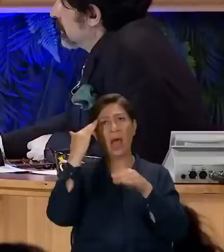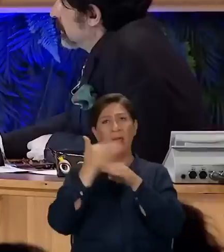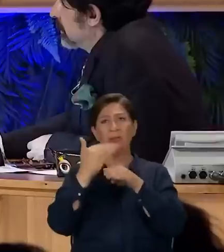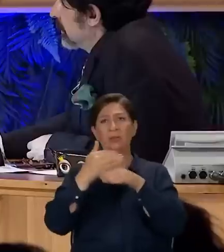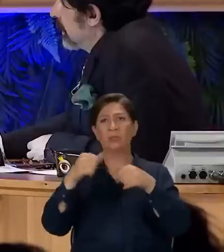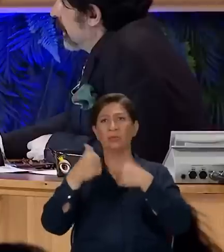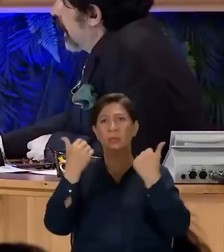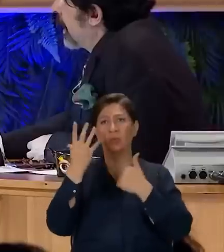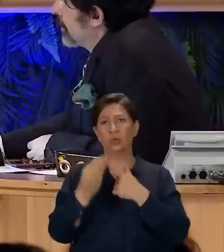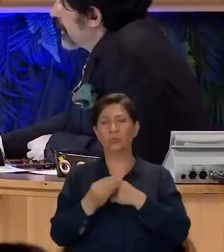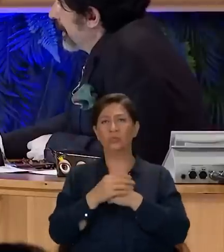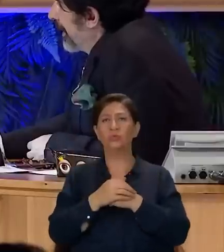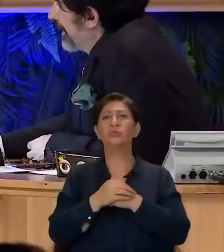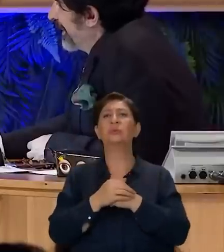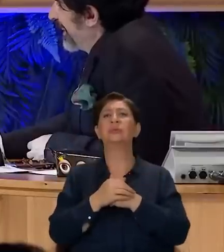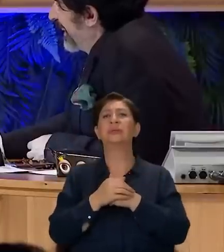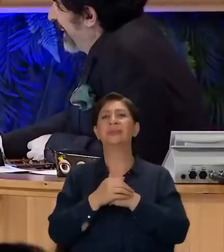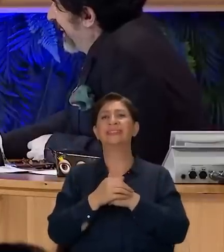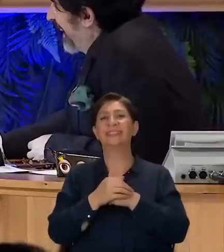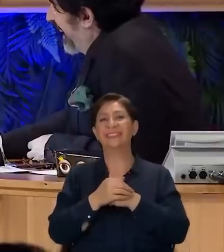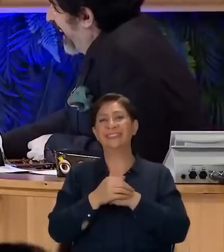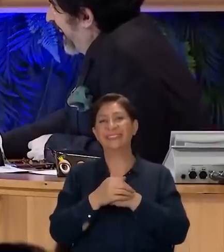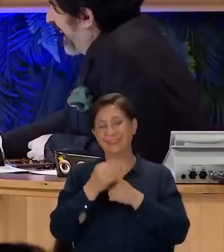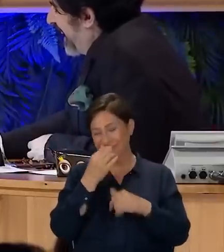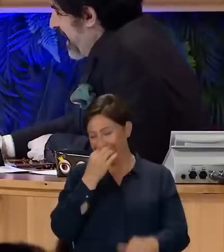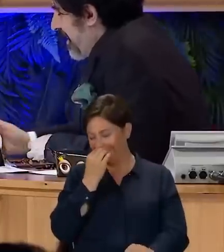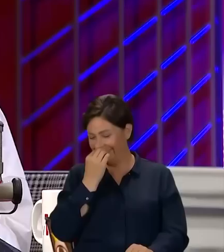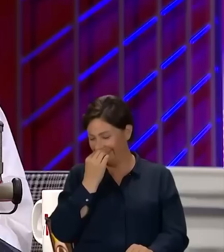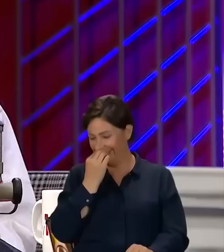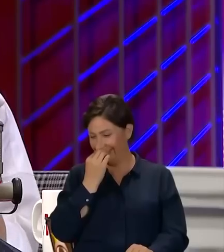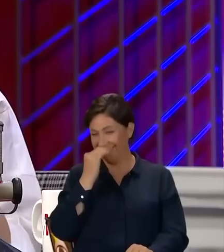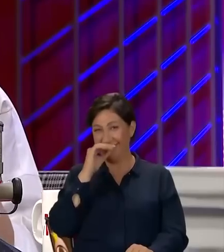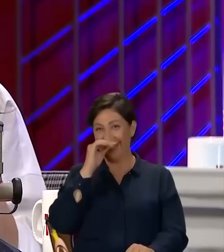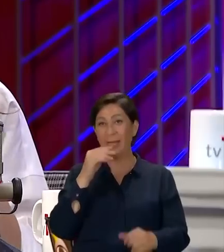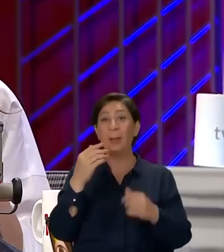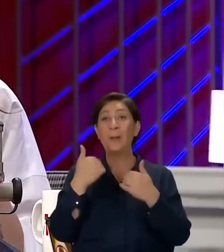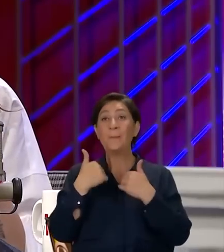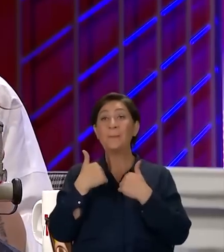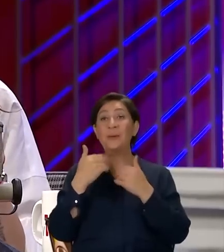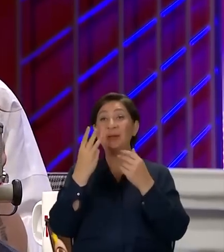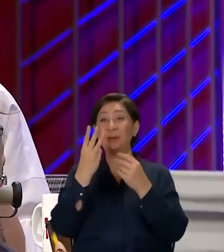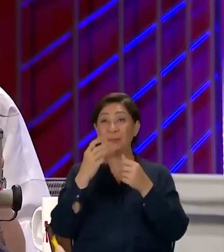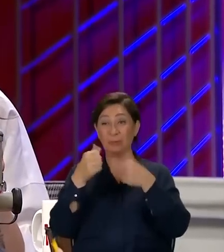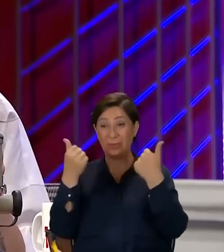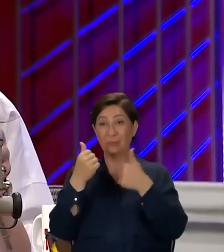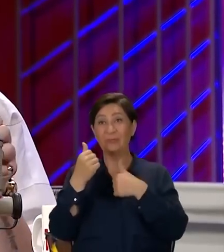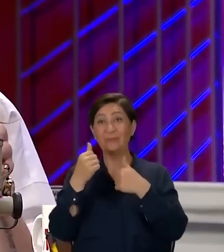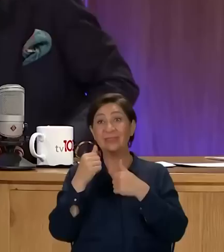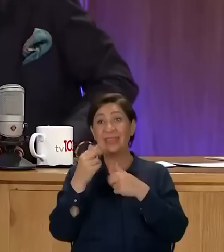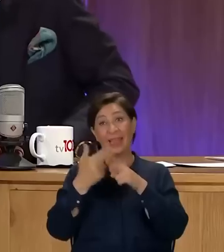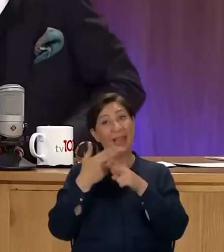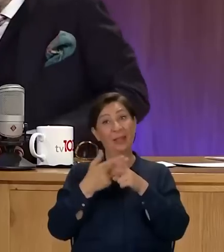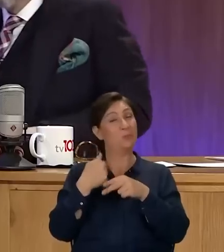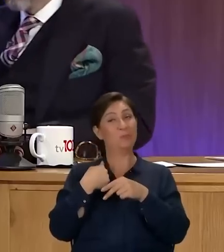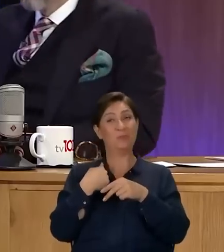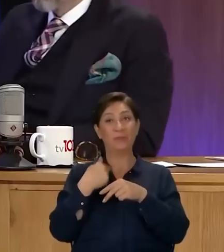boşanma oluyormuş. Ha onun için ha. Bilirsiniz efendim bunları. Bana evet, sonra, babası üç kere boşanmış bir kadın var karşınızda. Evet, deneyimliyiz